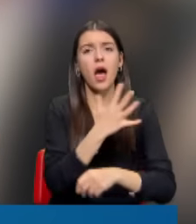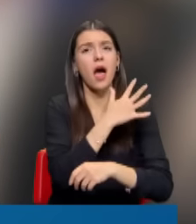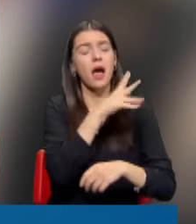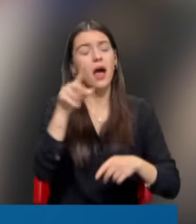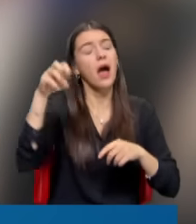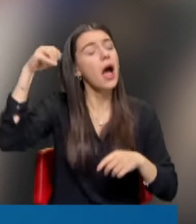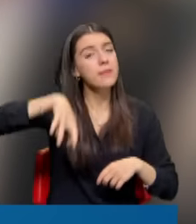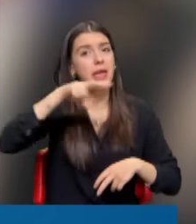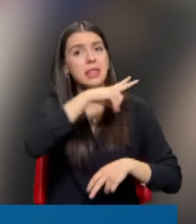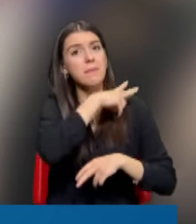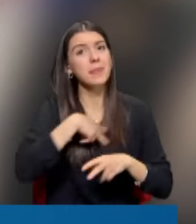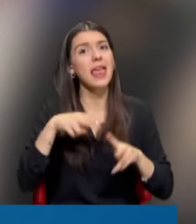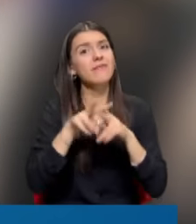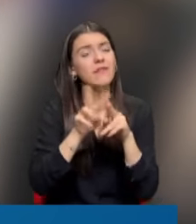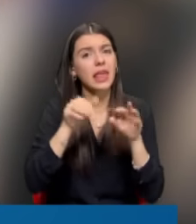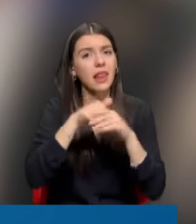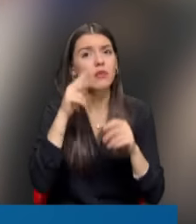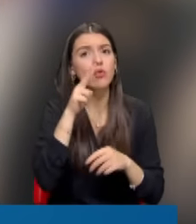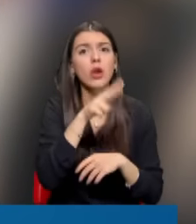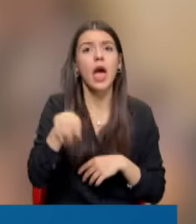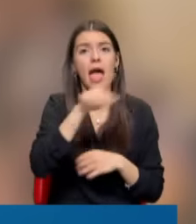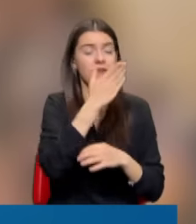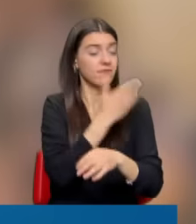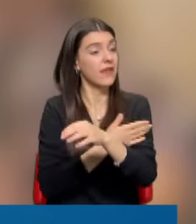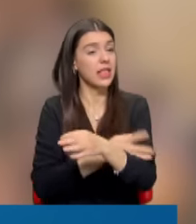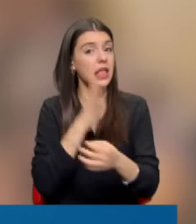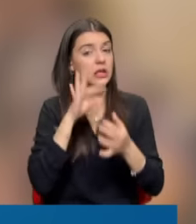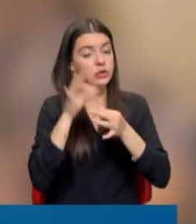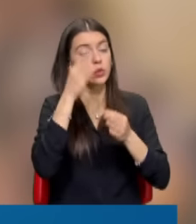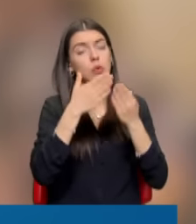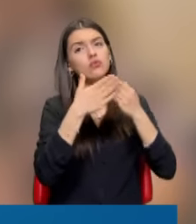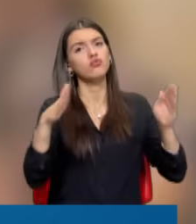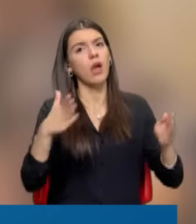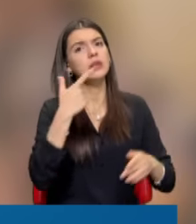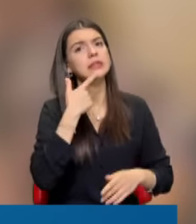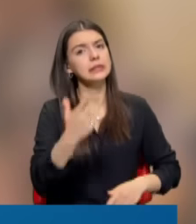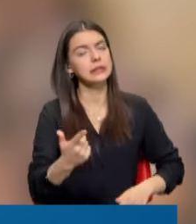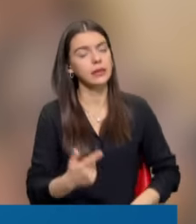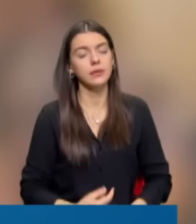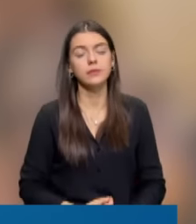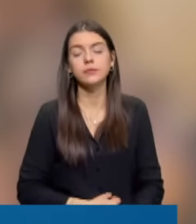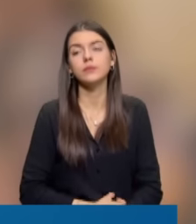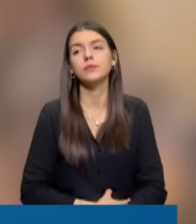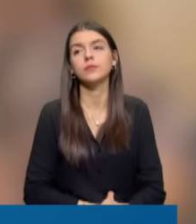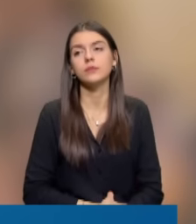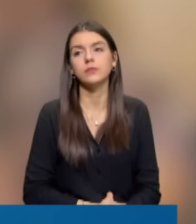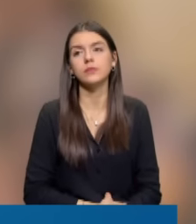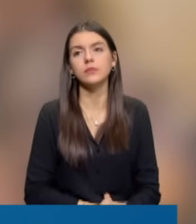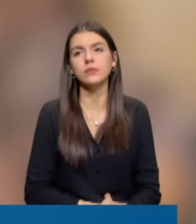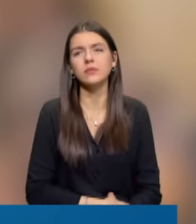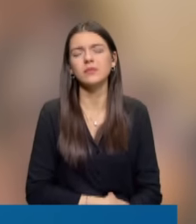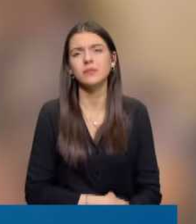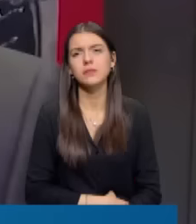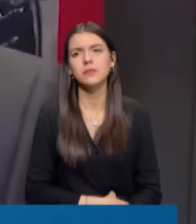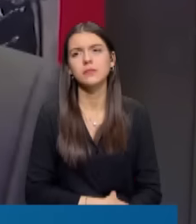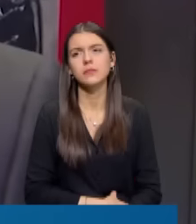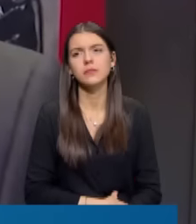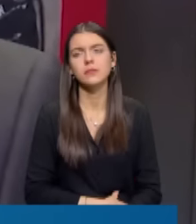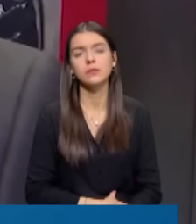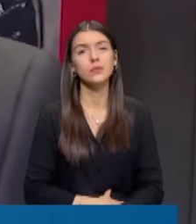üzerinden iktidarı halktan kopmakla eleştirdi. Bu arada alın teriyle helal yoldan edindiğim saatimi takmaya devam